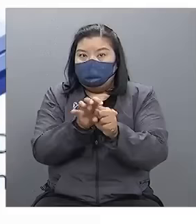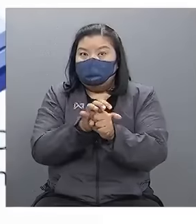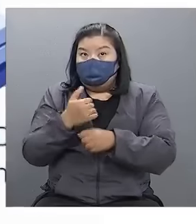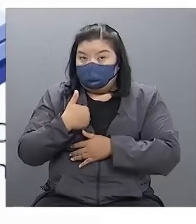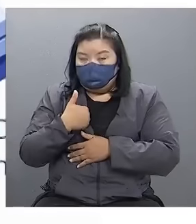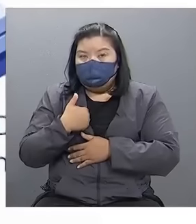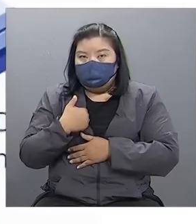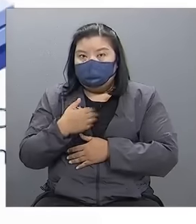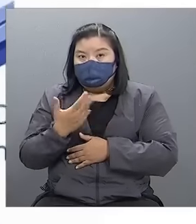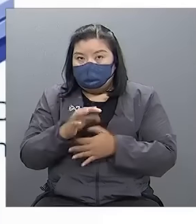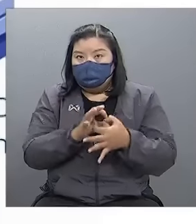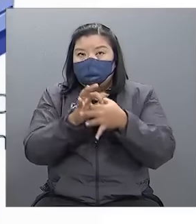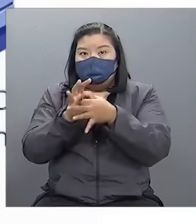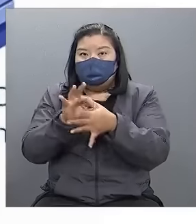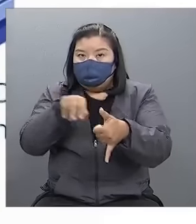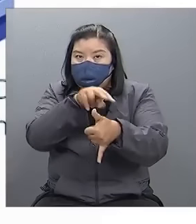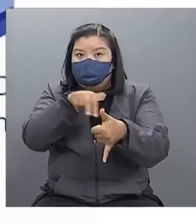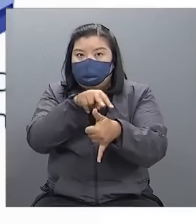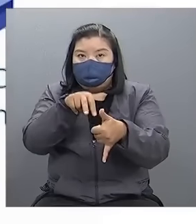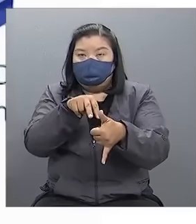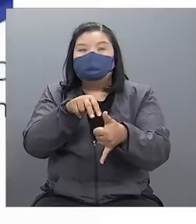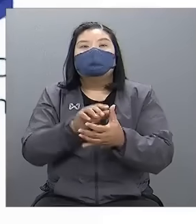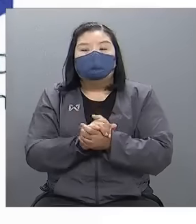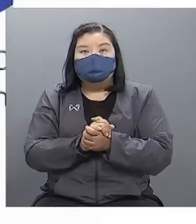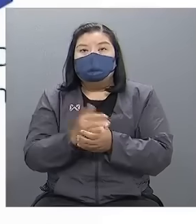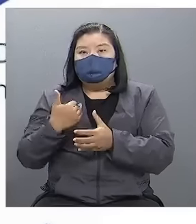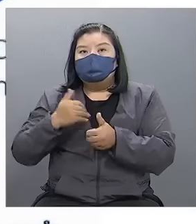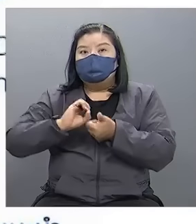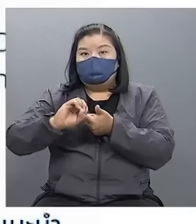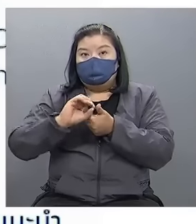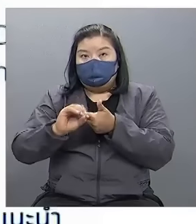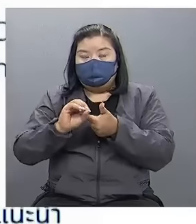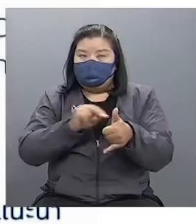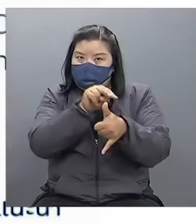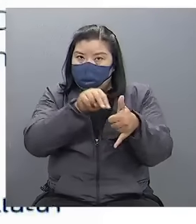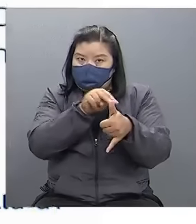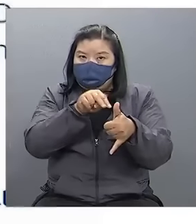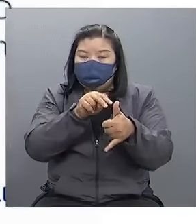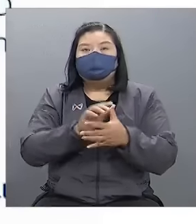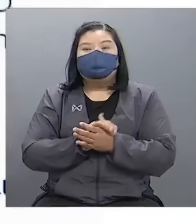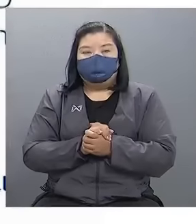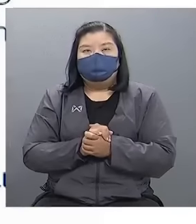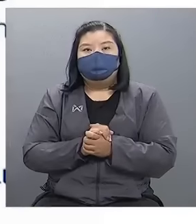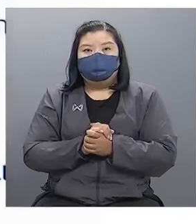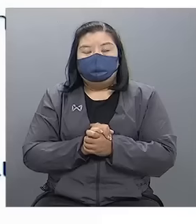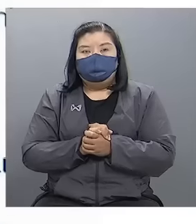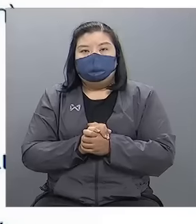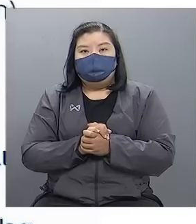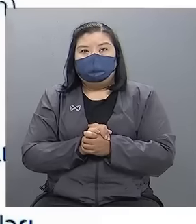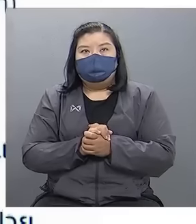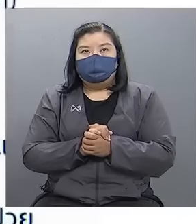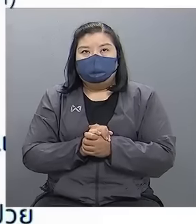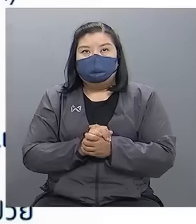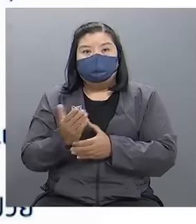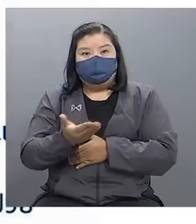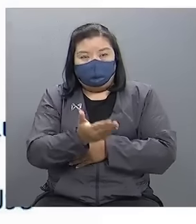้าสู่กบริคาร และให้คำแนะนำและติดตามอารต่ไปอัี้เข้ามางายๆเลย ขอใหถามีสิท